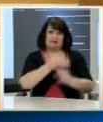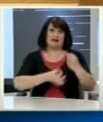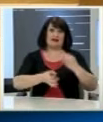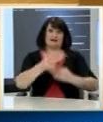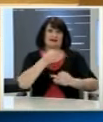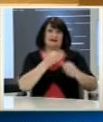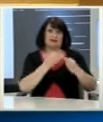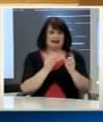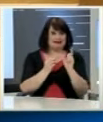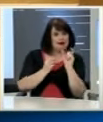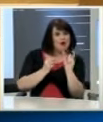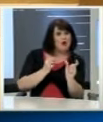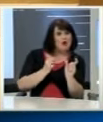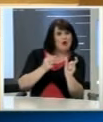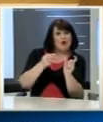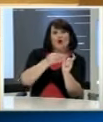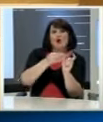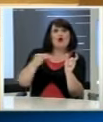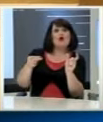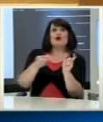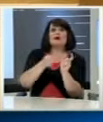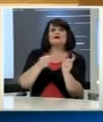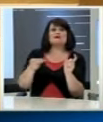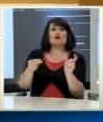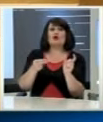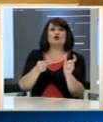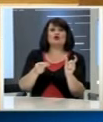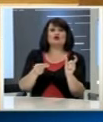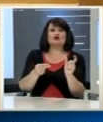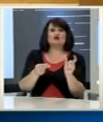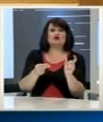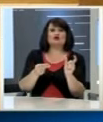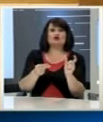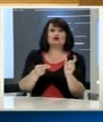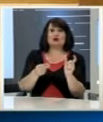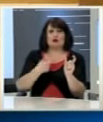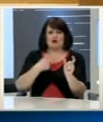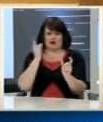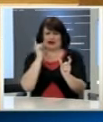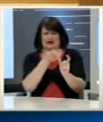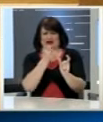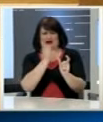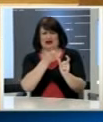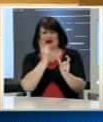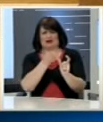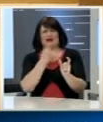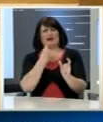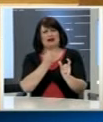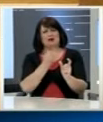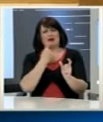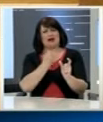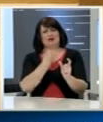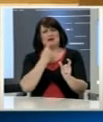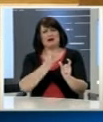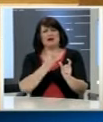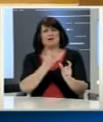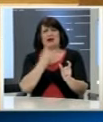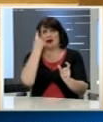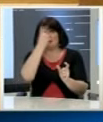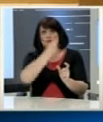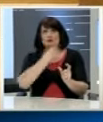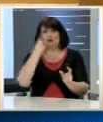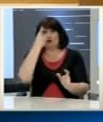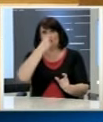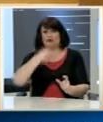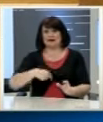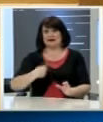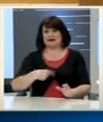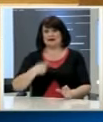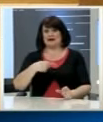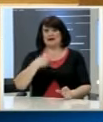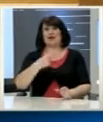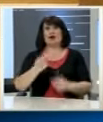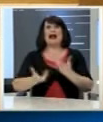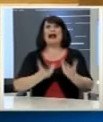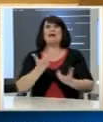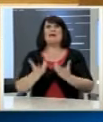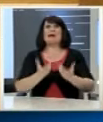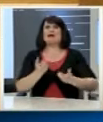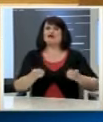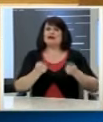τον ορισμό πέραν της δικιάς μου κριτικής που αφορούσε την προσωπική συμπεριφορά του κυρίου